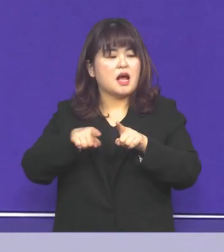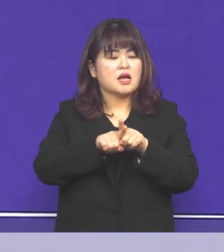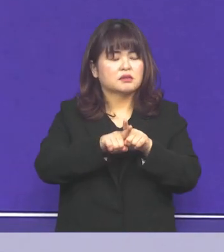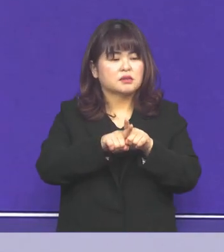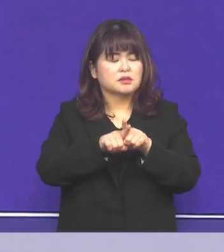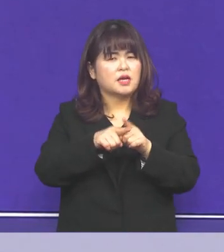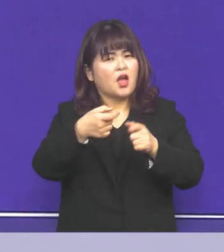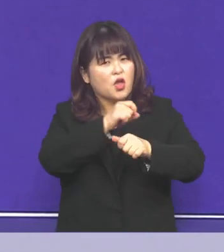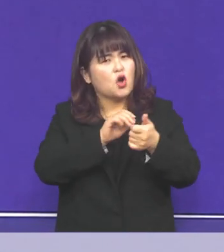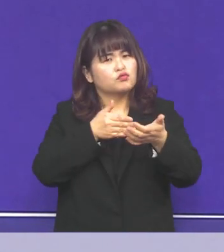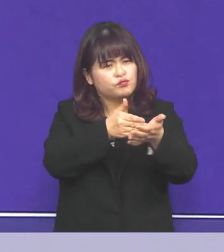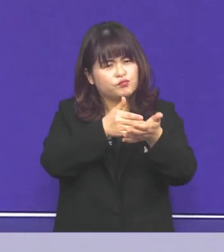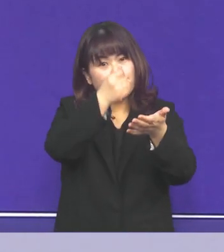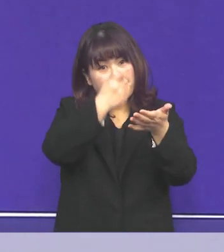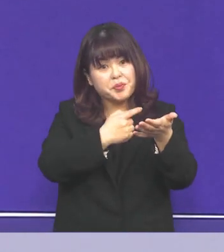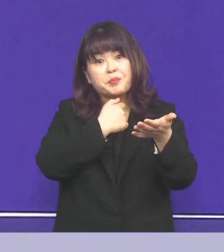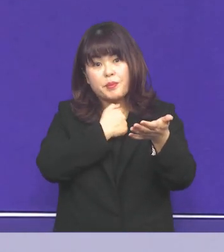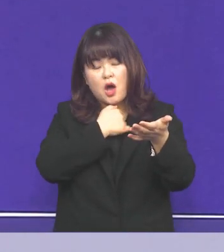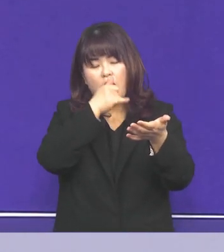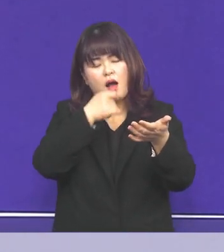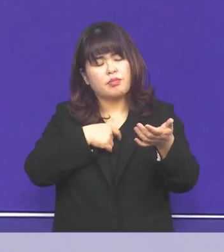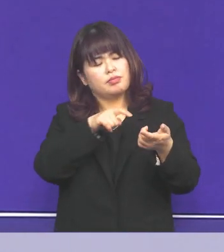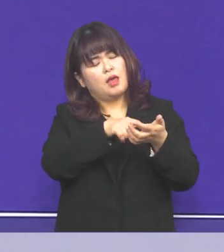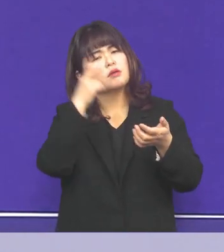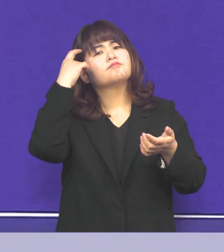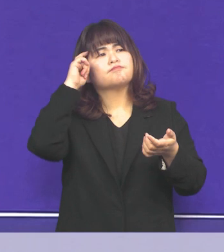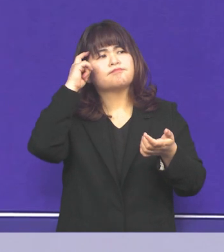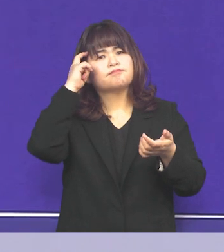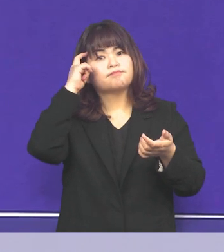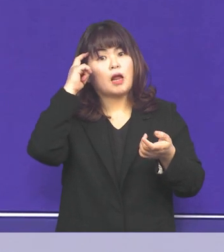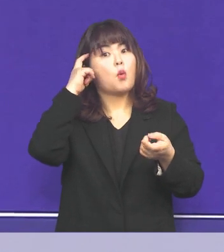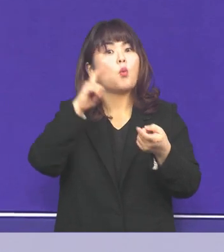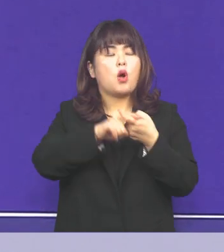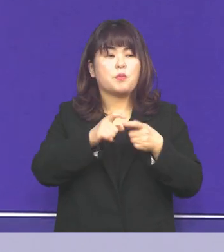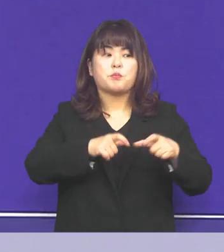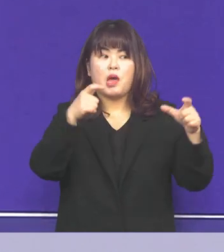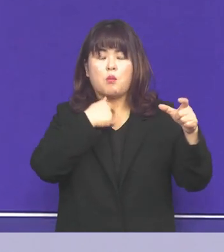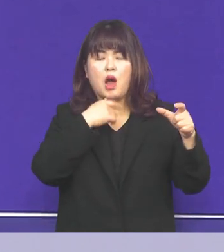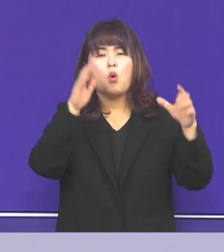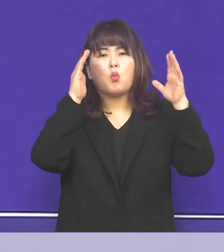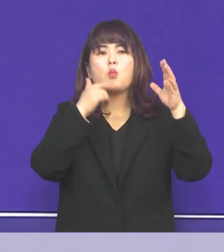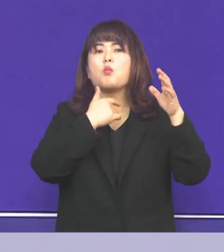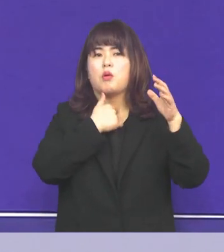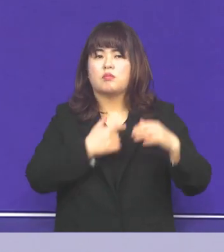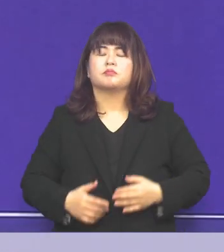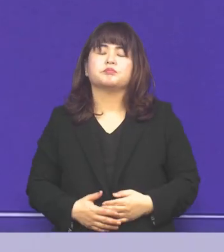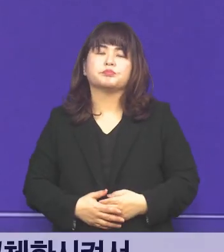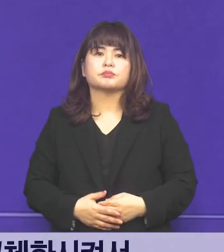적극 주장을 해서 저도 관심을 가지고 공부를 하게